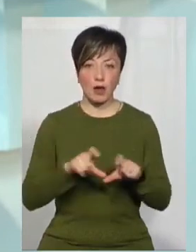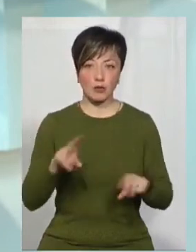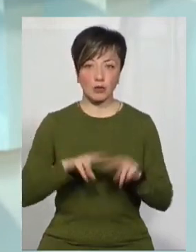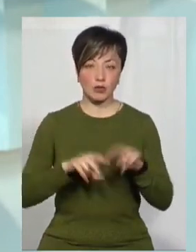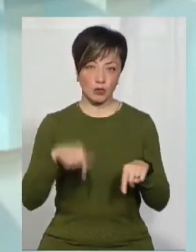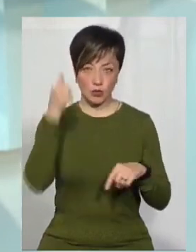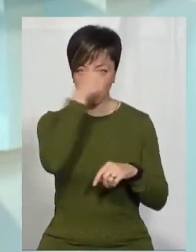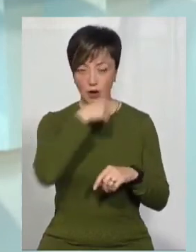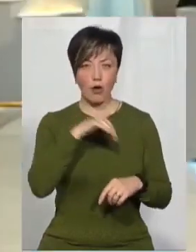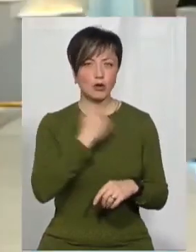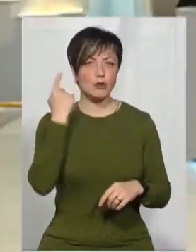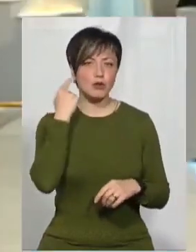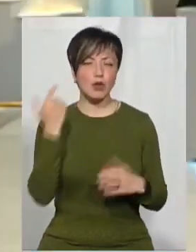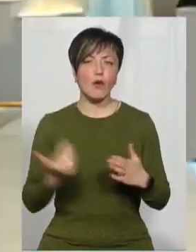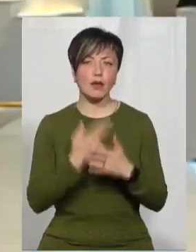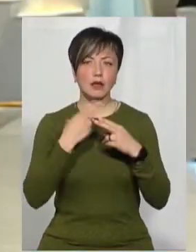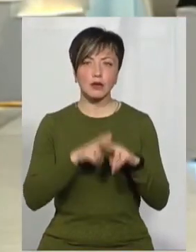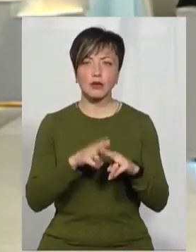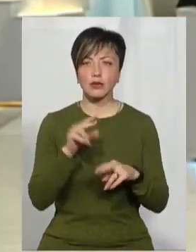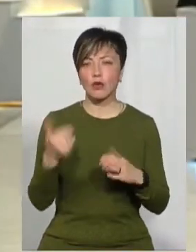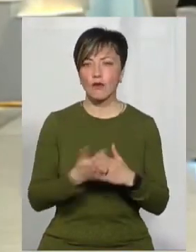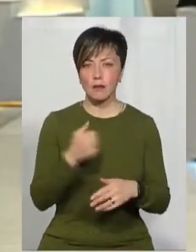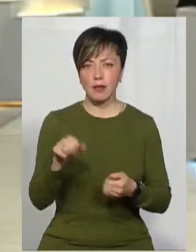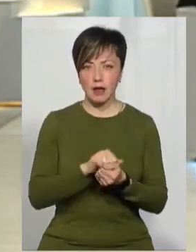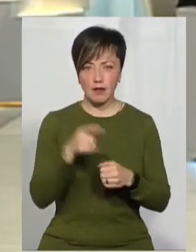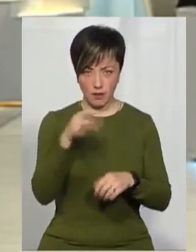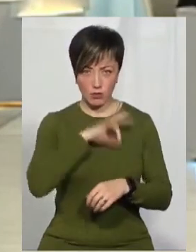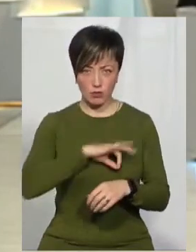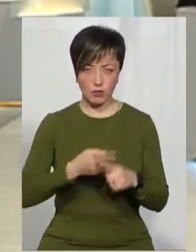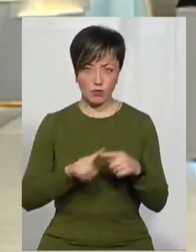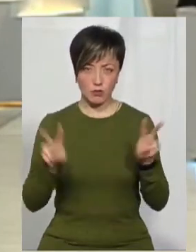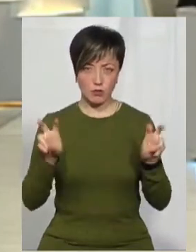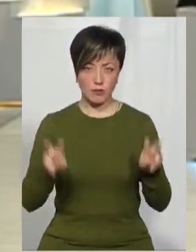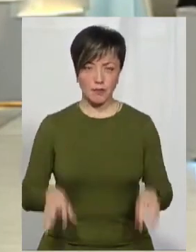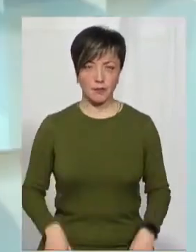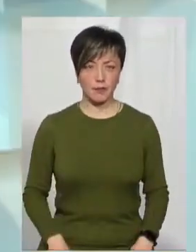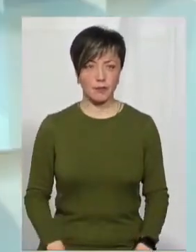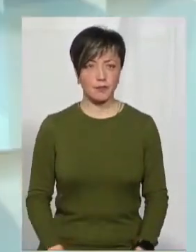будуються цього року. Хочеться почути, от якісь нові технології чи нові матеріали використовуються в цьому році?